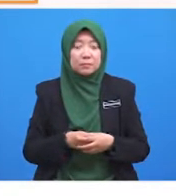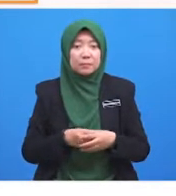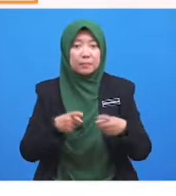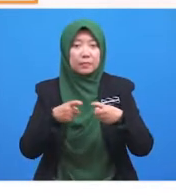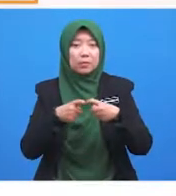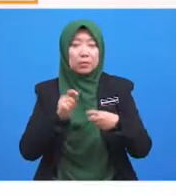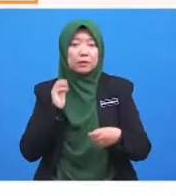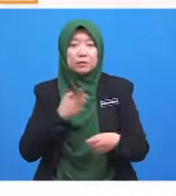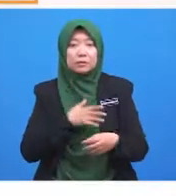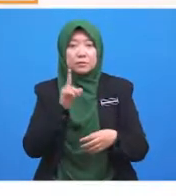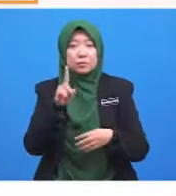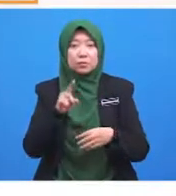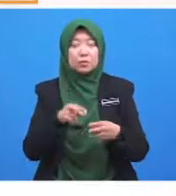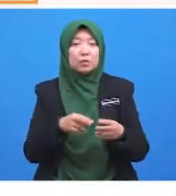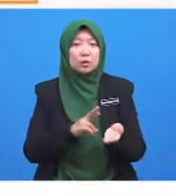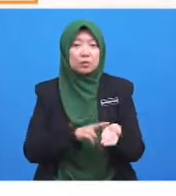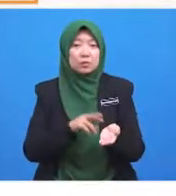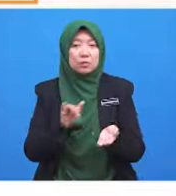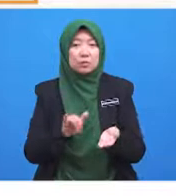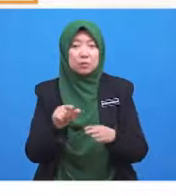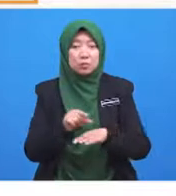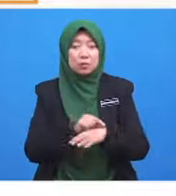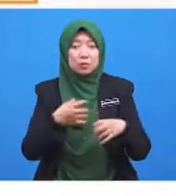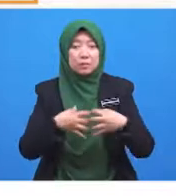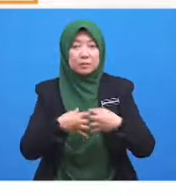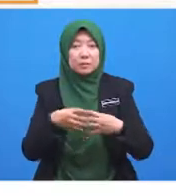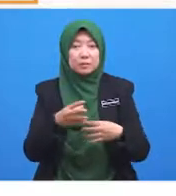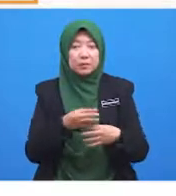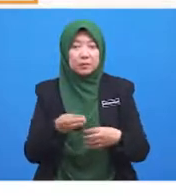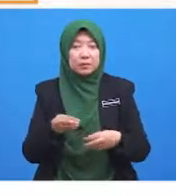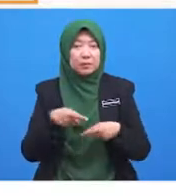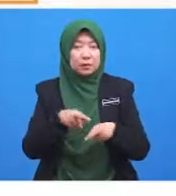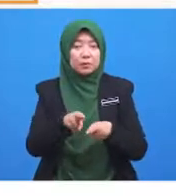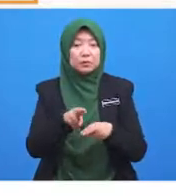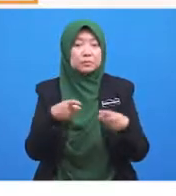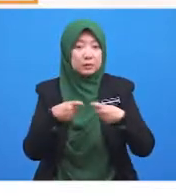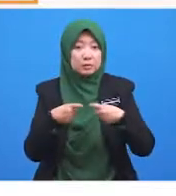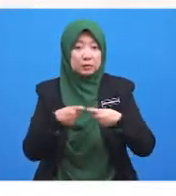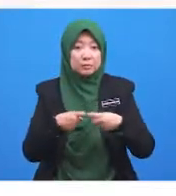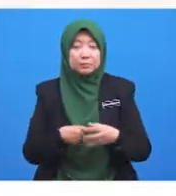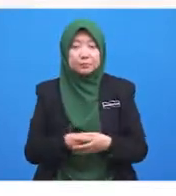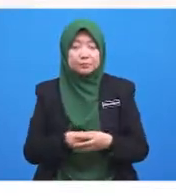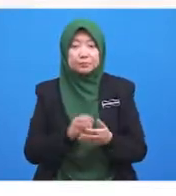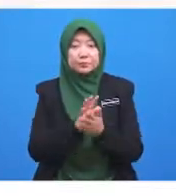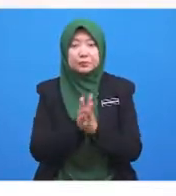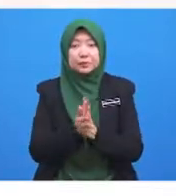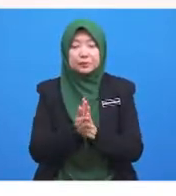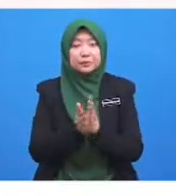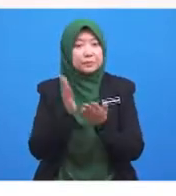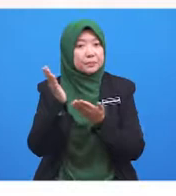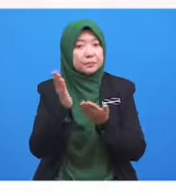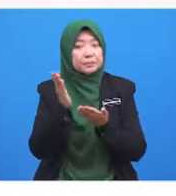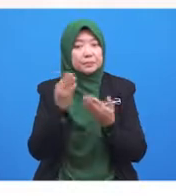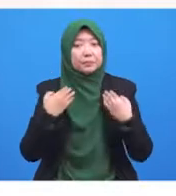Elektroterapi merupakan satu rawatan yang menggunakan mesin dan arus elektrik. Jadi, perkhidmatan